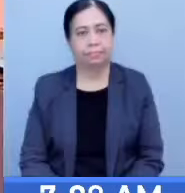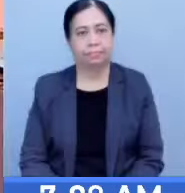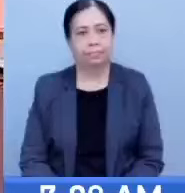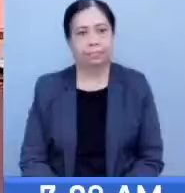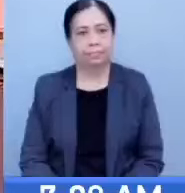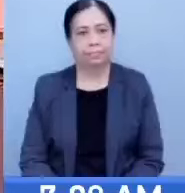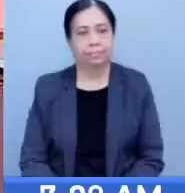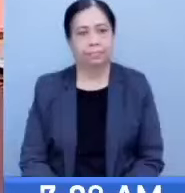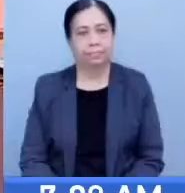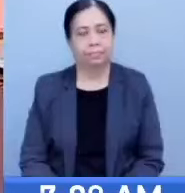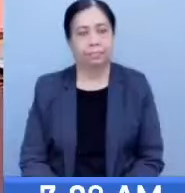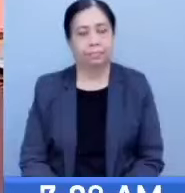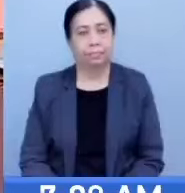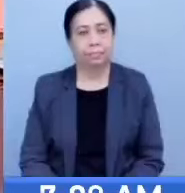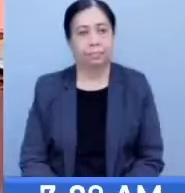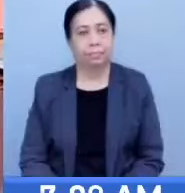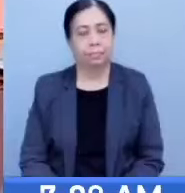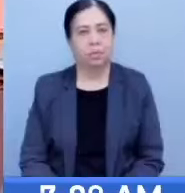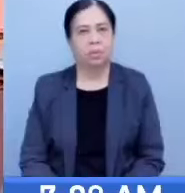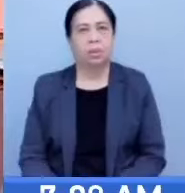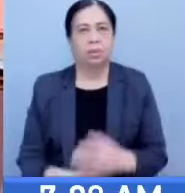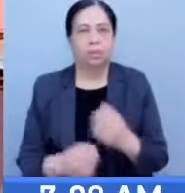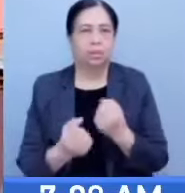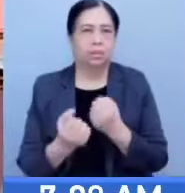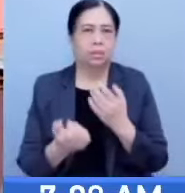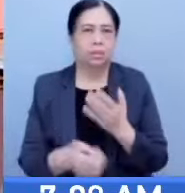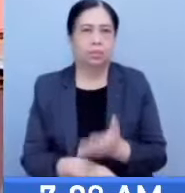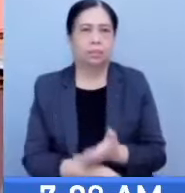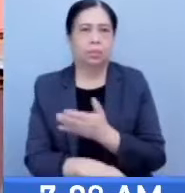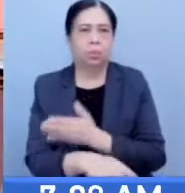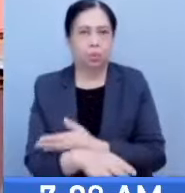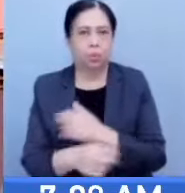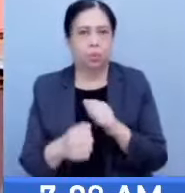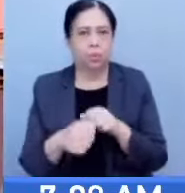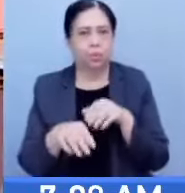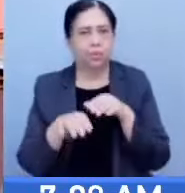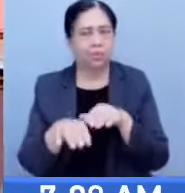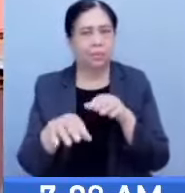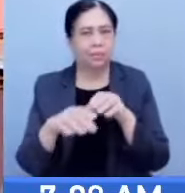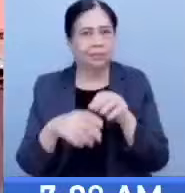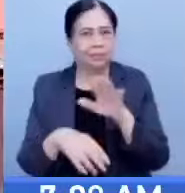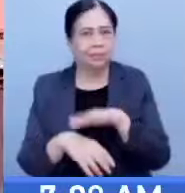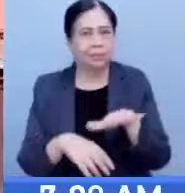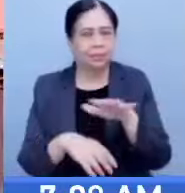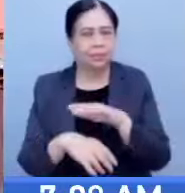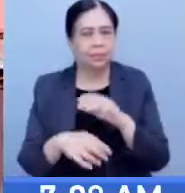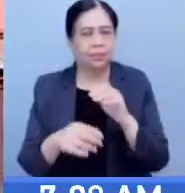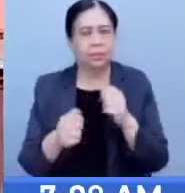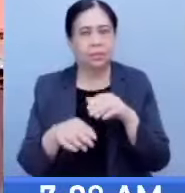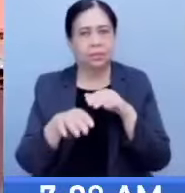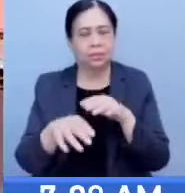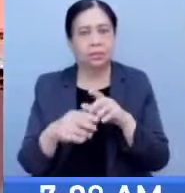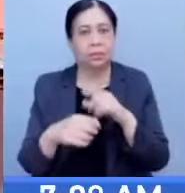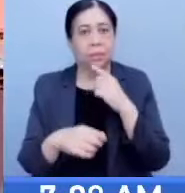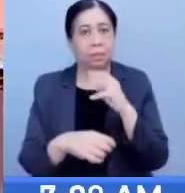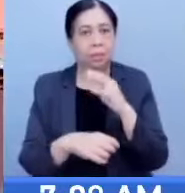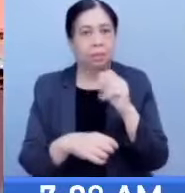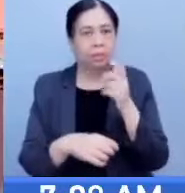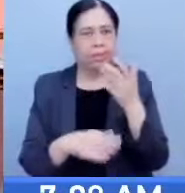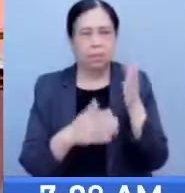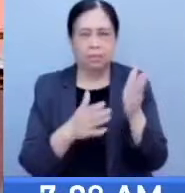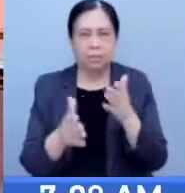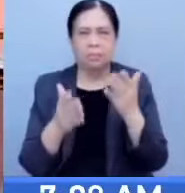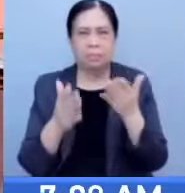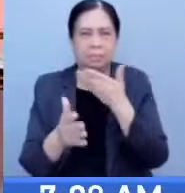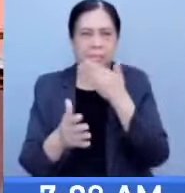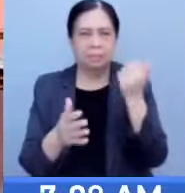Para mapaluwag daw ang daloy ng trapiko, pinag-aaralan ng Metro Manila Development Authority, MMDA, na alisin na ang window hours